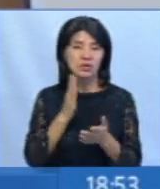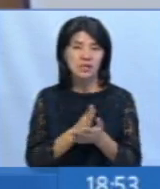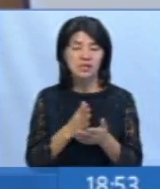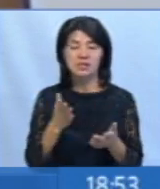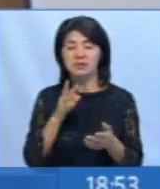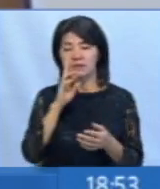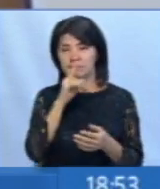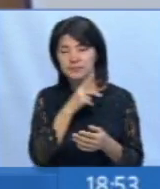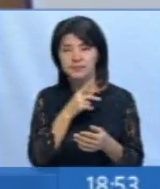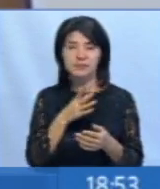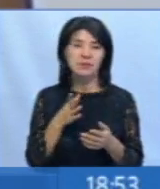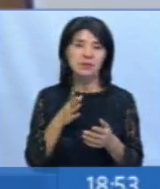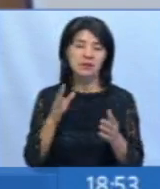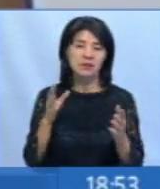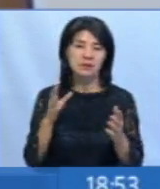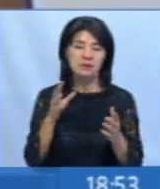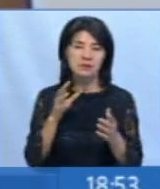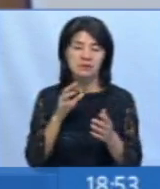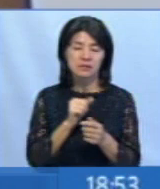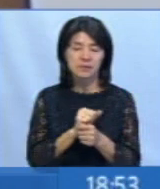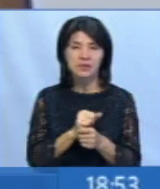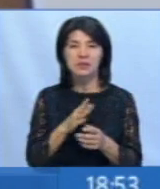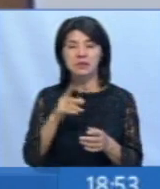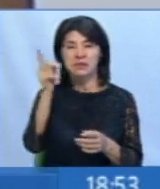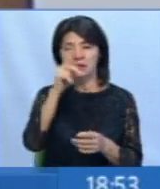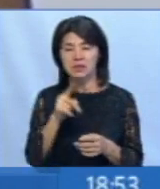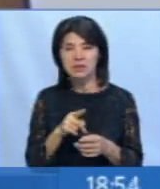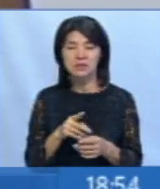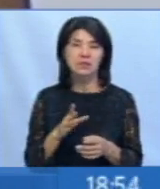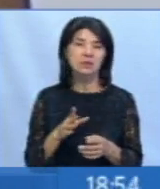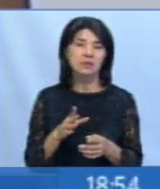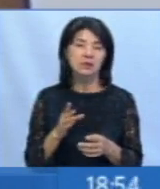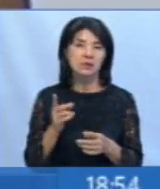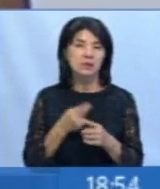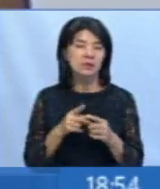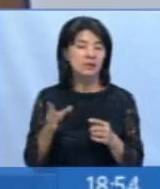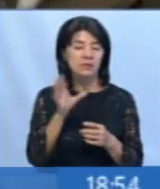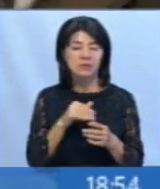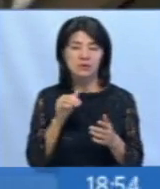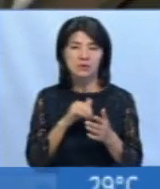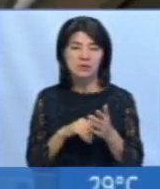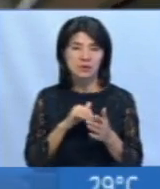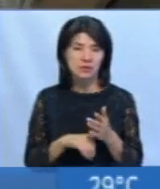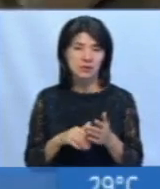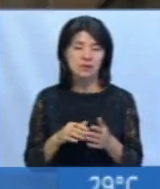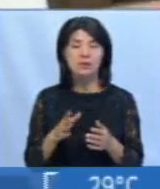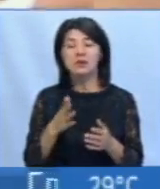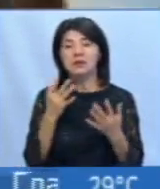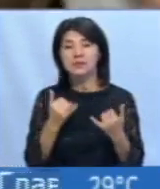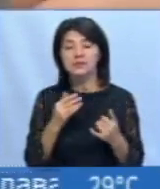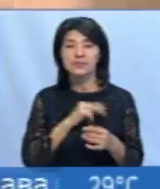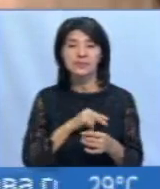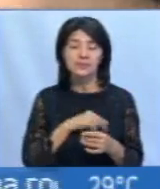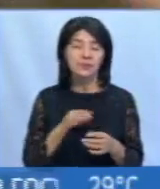забитый дымоход, трещины и сама эксплуатация печи. Профилактическая работа ведется также со